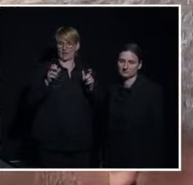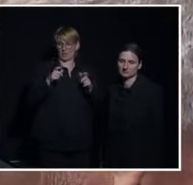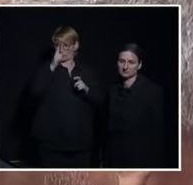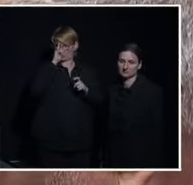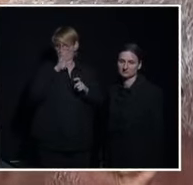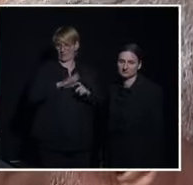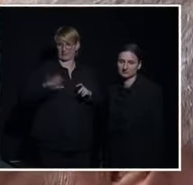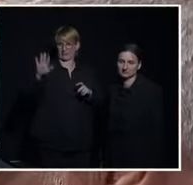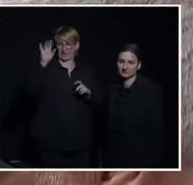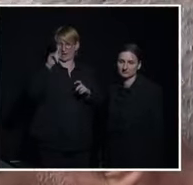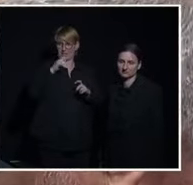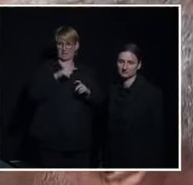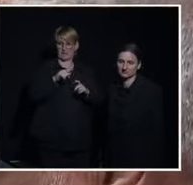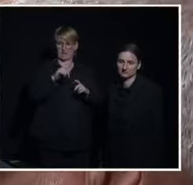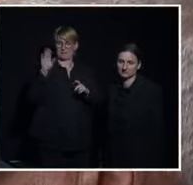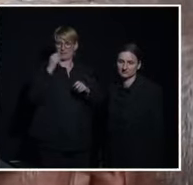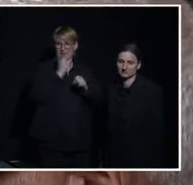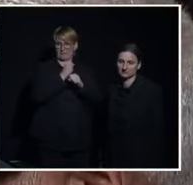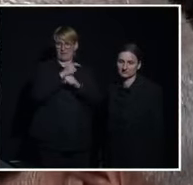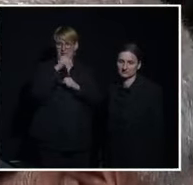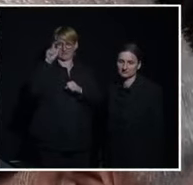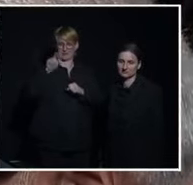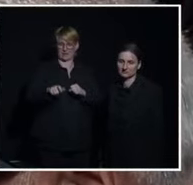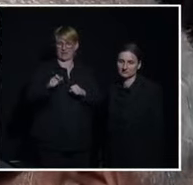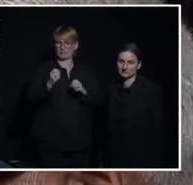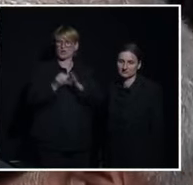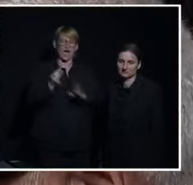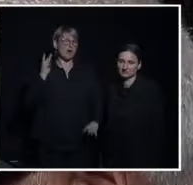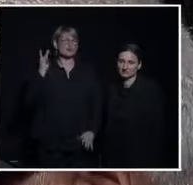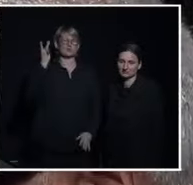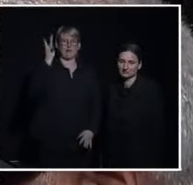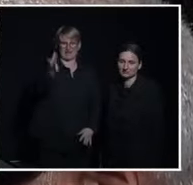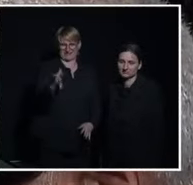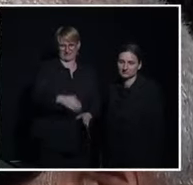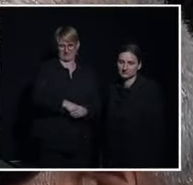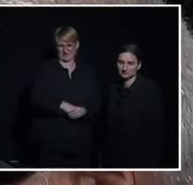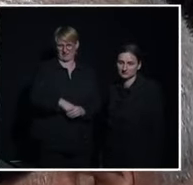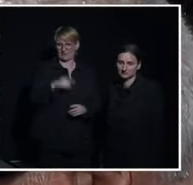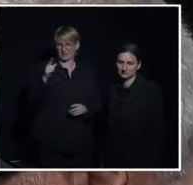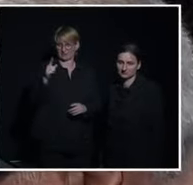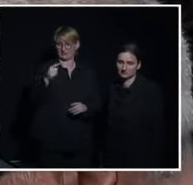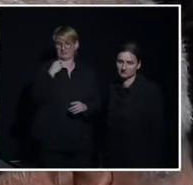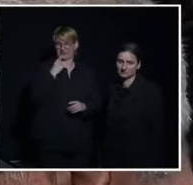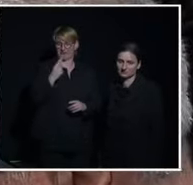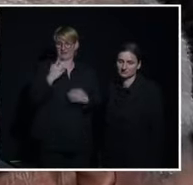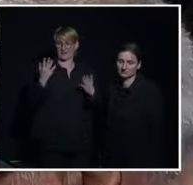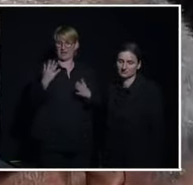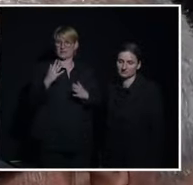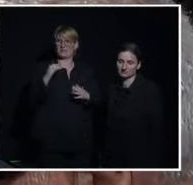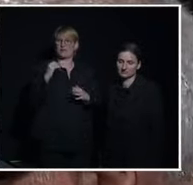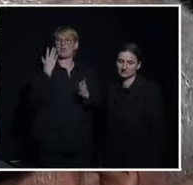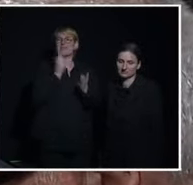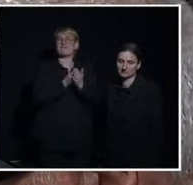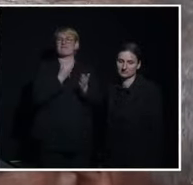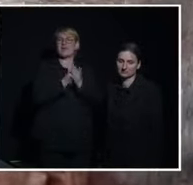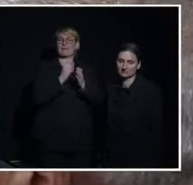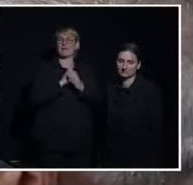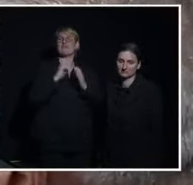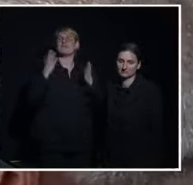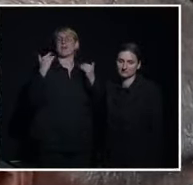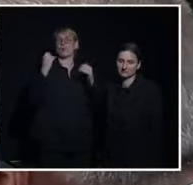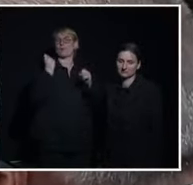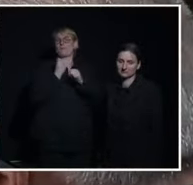Deutschland eine Mitarbeiterin, ich sage es jetzt einmal, in hohem Bogen rausschmeißen, weil die nichts anderes zu tun hatte, als für eine App zu werben,